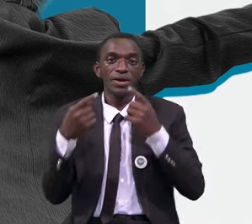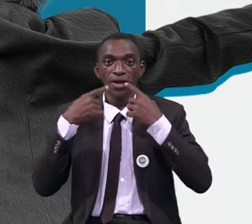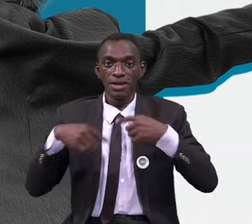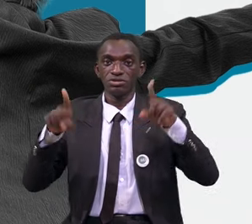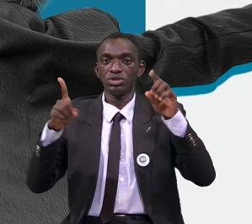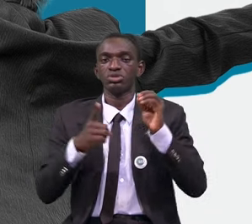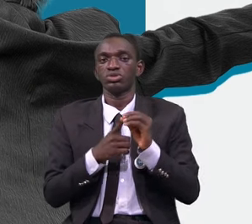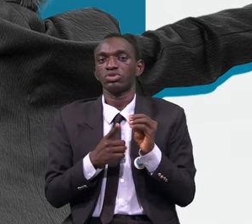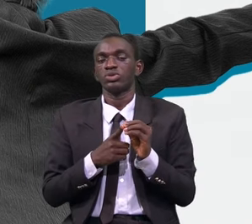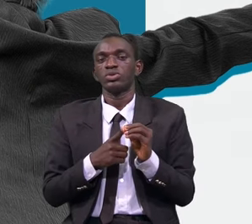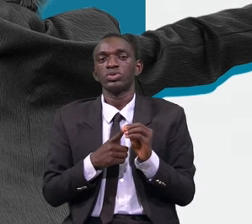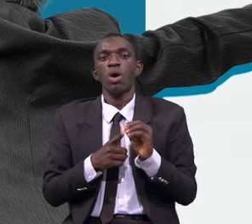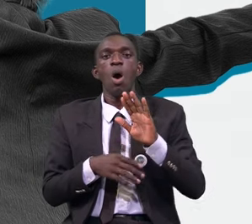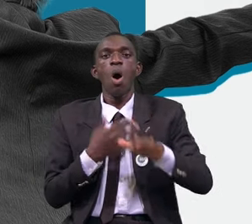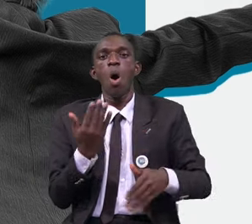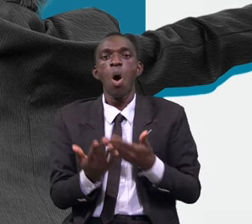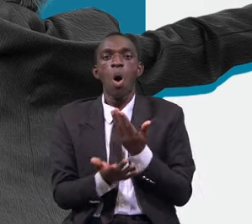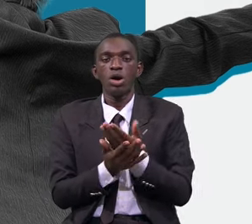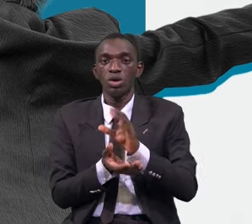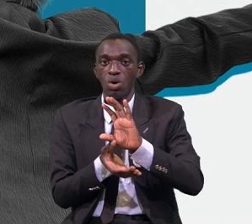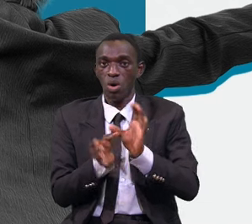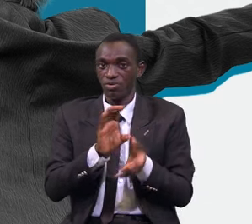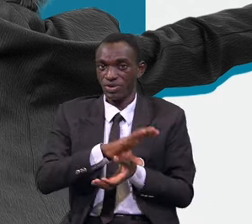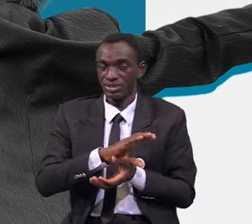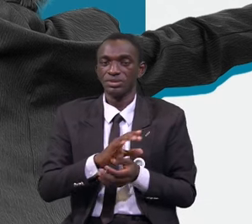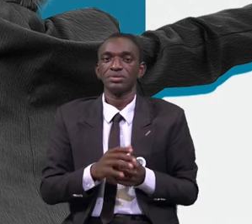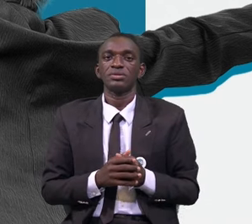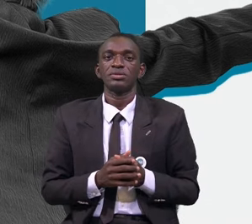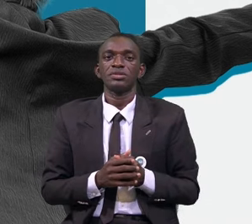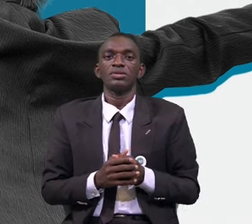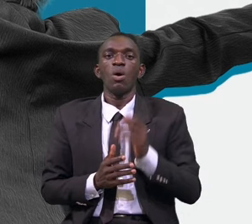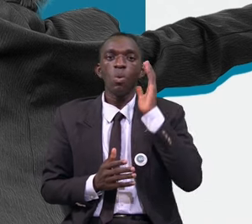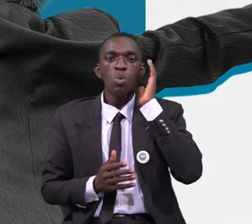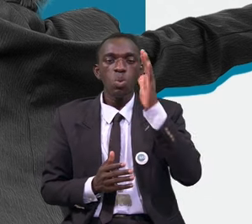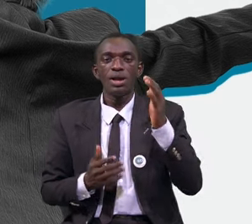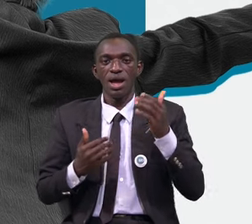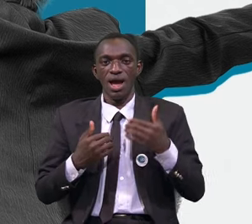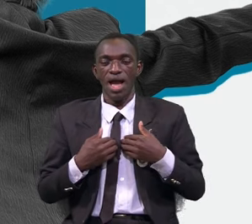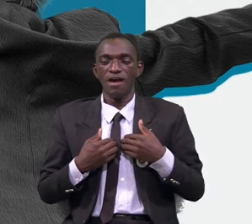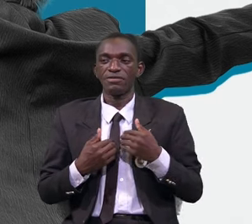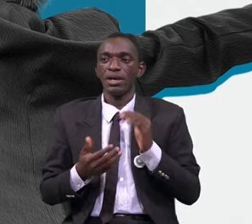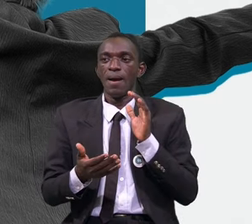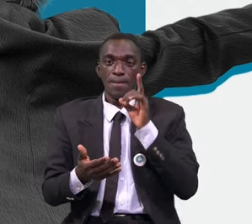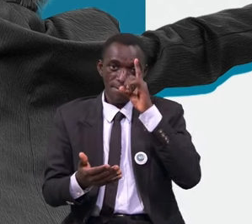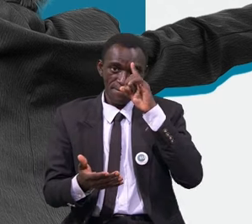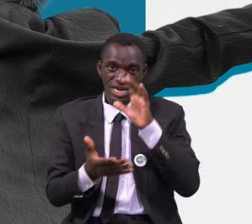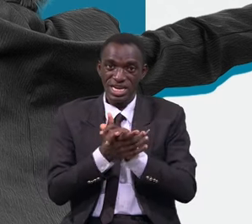Une autre annonce. All the converts, tous les convertis, will have a believer's